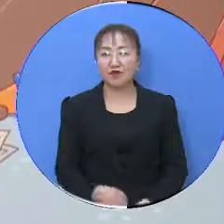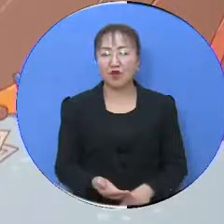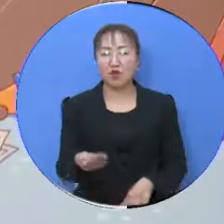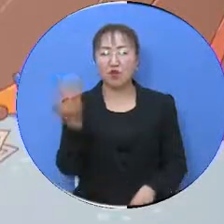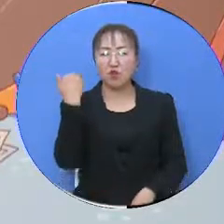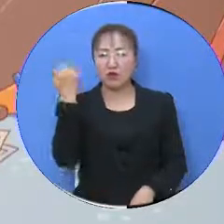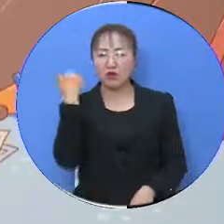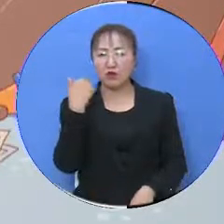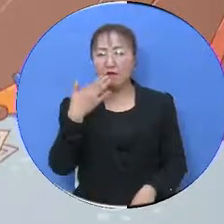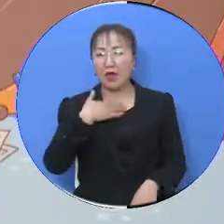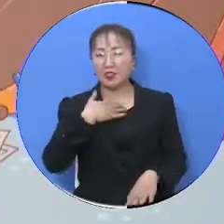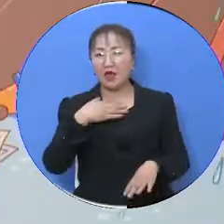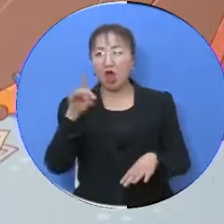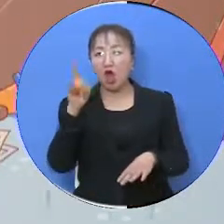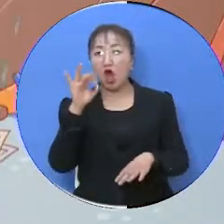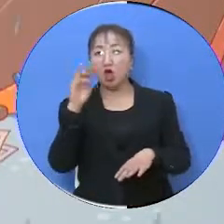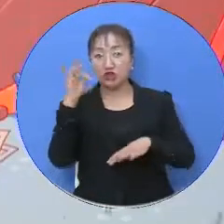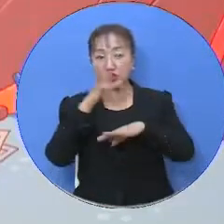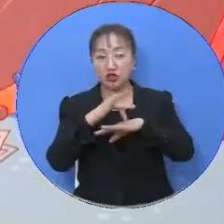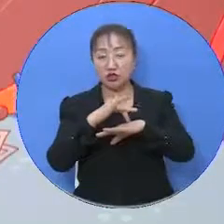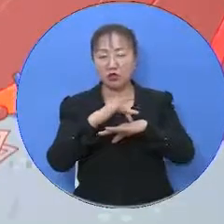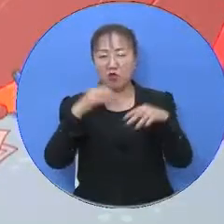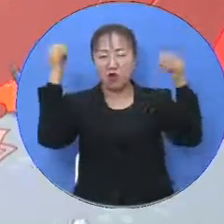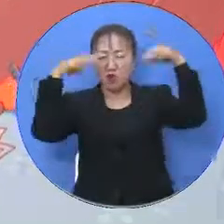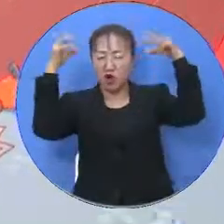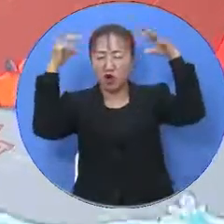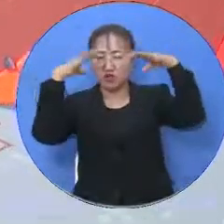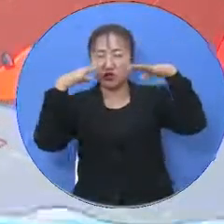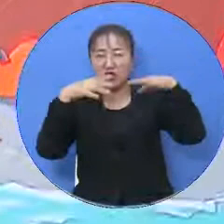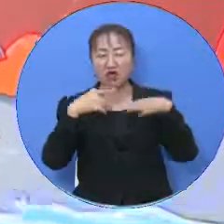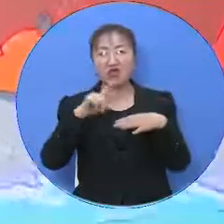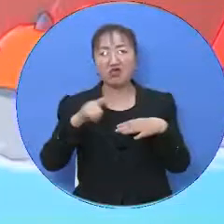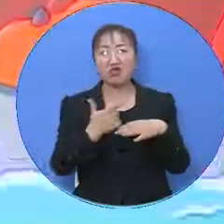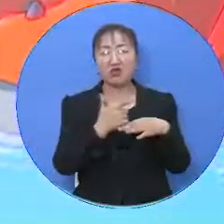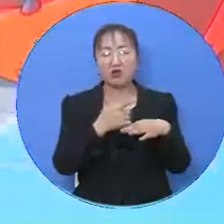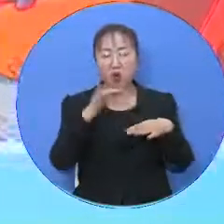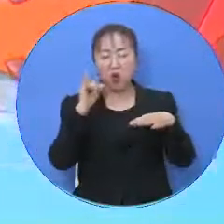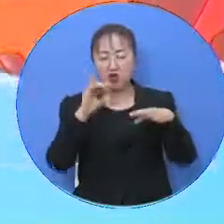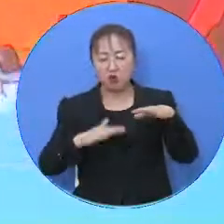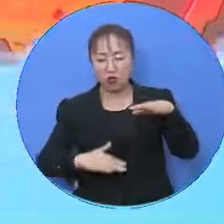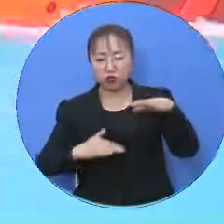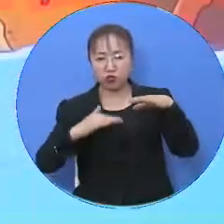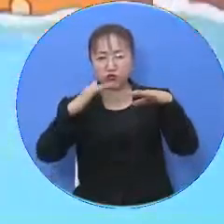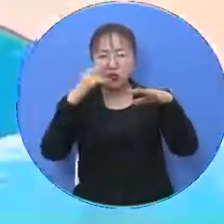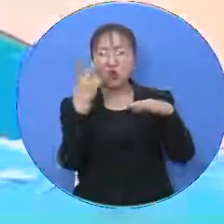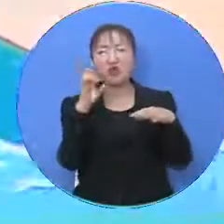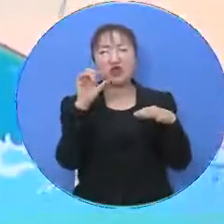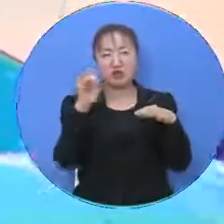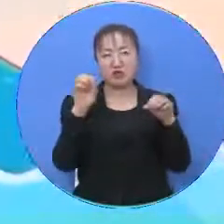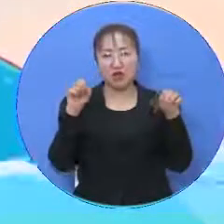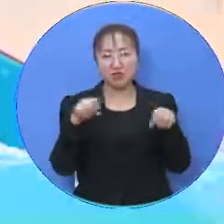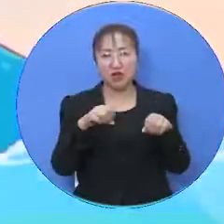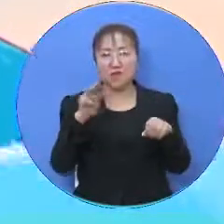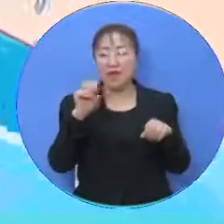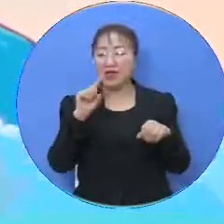Тэр нэг өдөр манай хотод маш их бороо орлоо. Тэгтэл усны түвшин дээшилж үер боллоо.